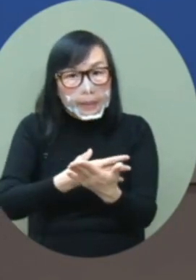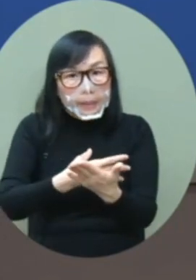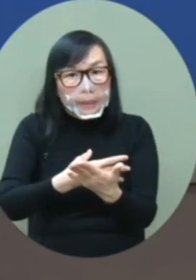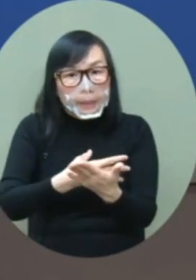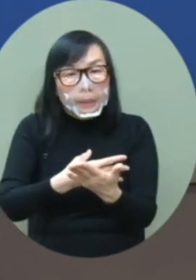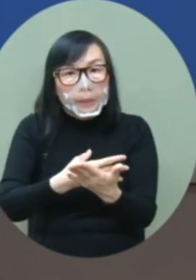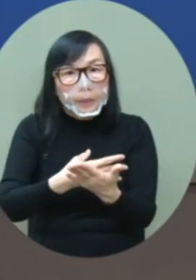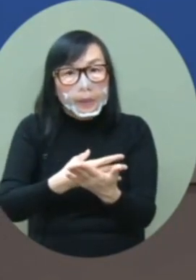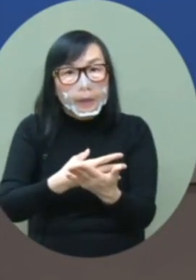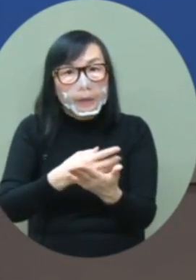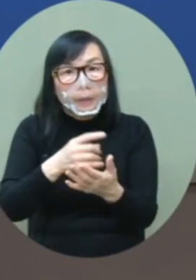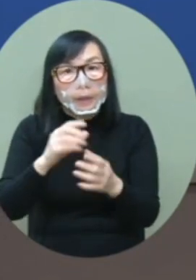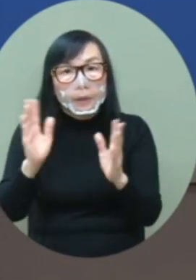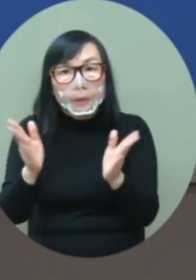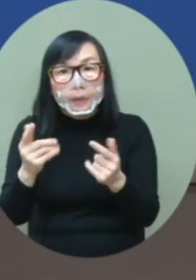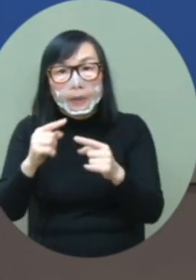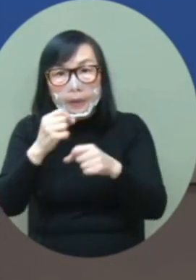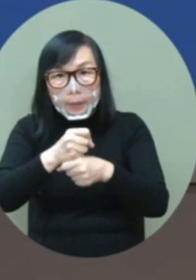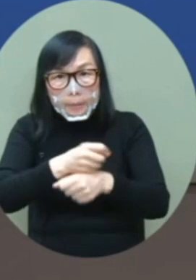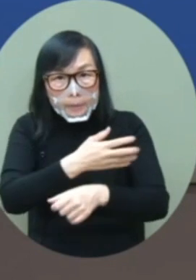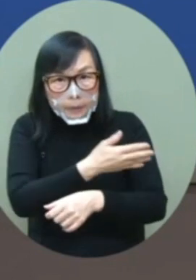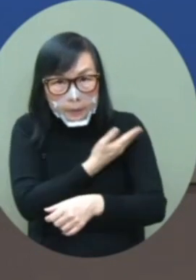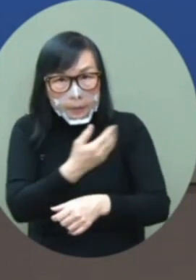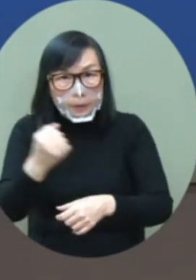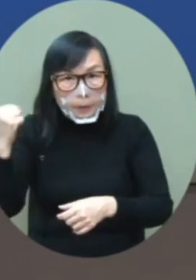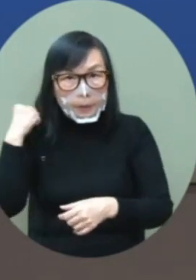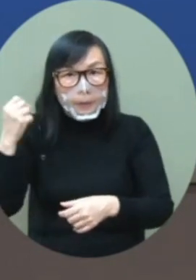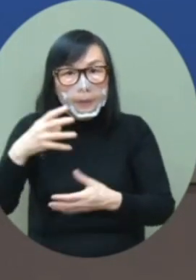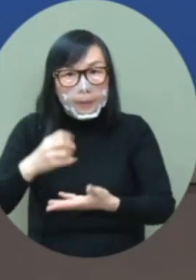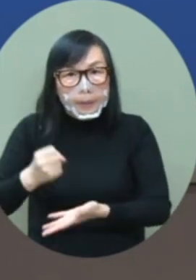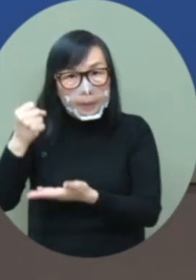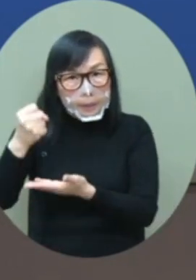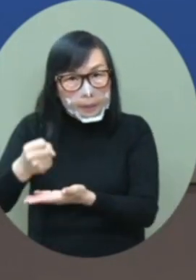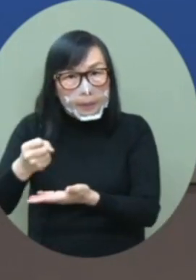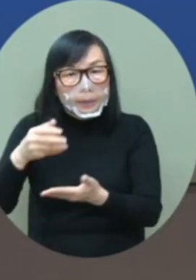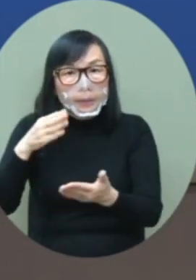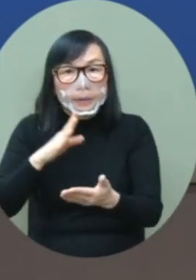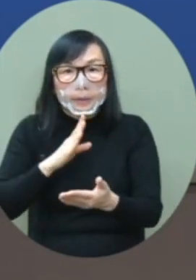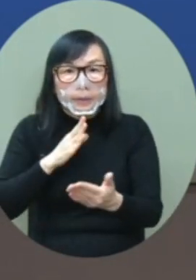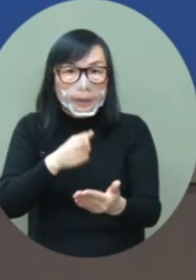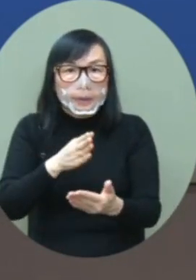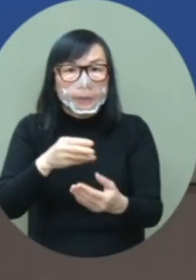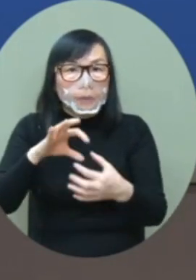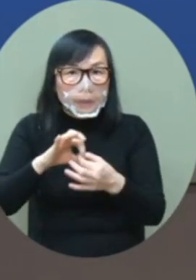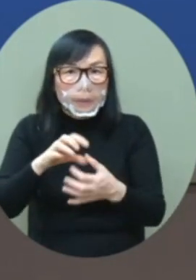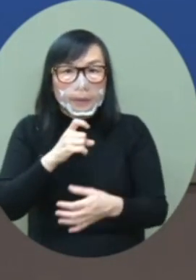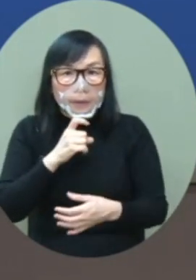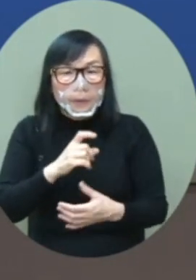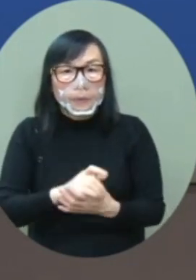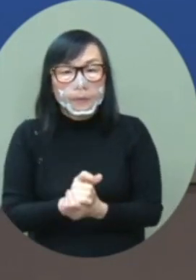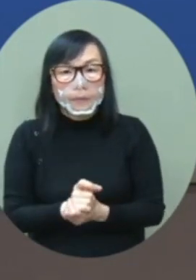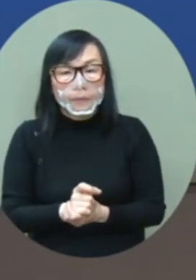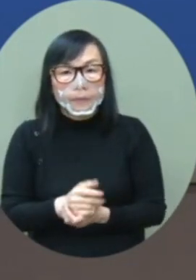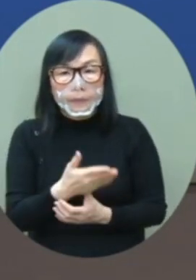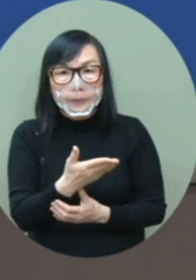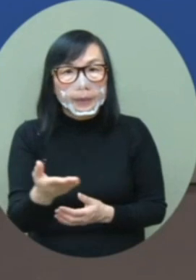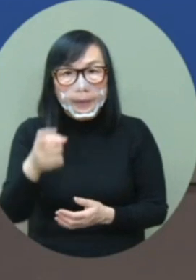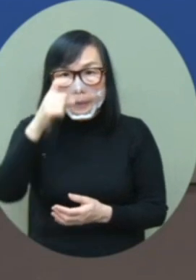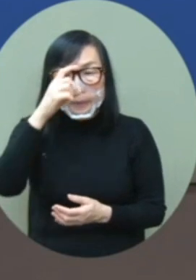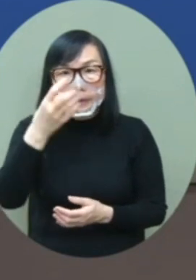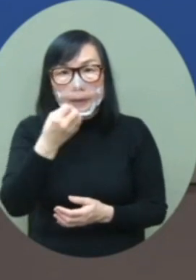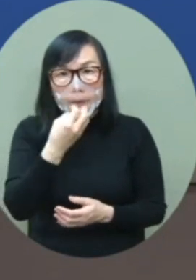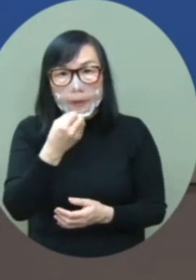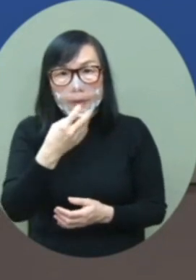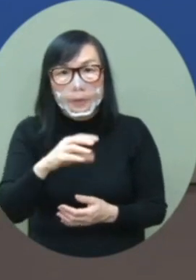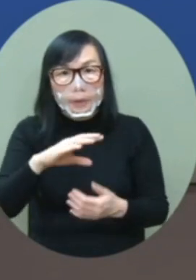個嘅動員嘅能力啦、嗰個嘅資源咧，是有直接的關係的。大家都記得香港譬如